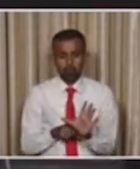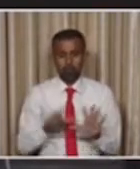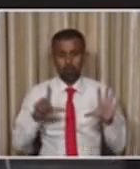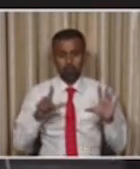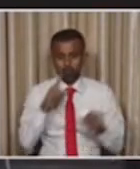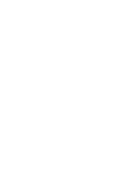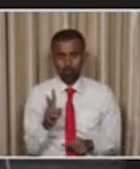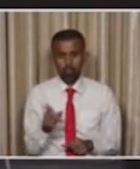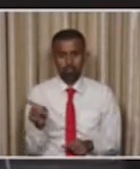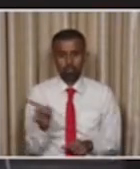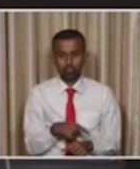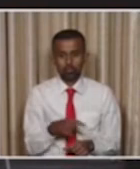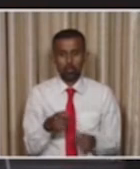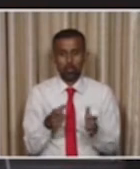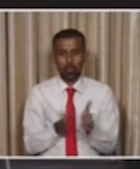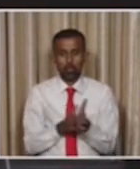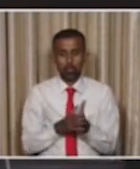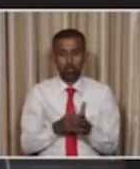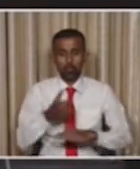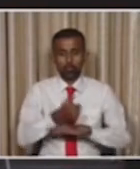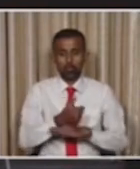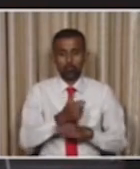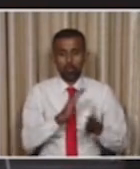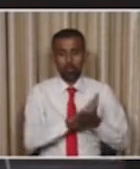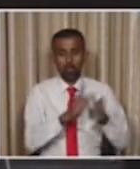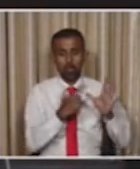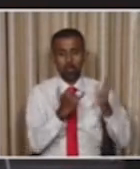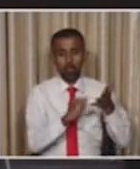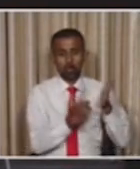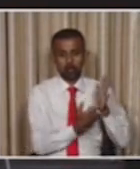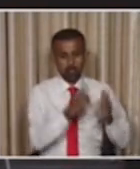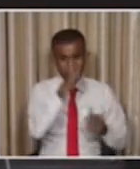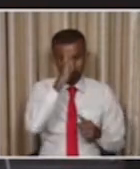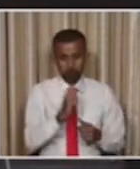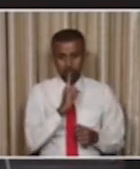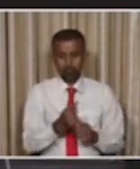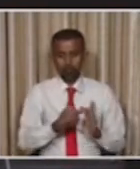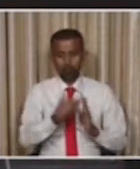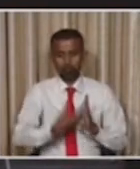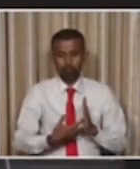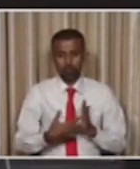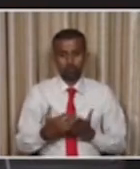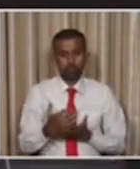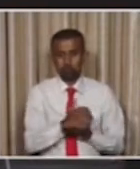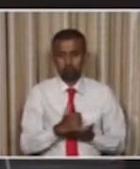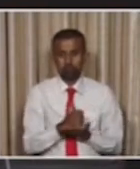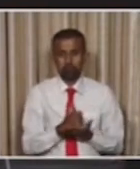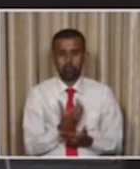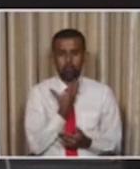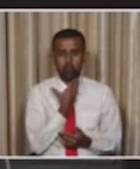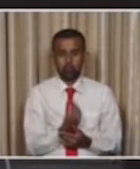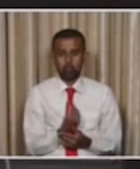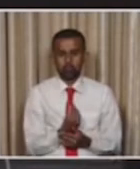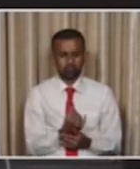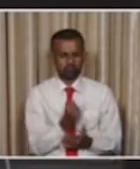2024/7/12 වන දින කාර්යක සභාවේ සභාපති ගරු හර්ෂ සිල්වා මහතා විසින් ඉදිරිපත් කරන ලද වාර්තාව සම්පූර්ණයෙන්ම අසත්‍ය සහ